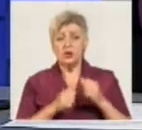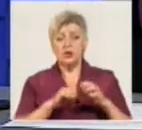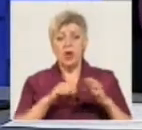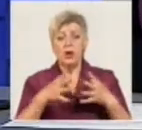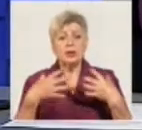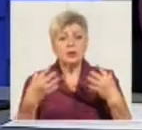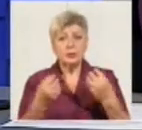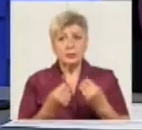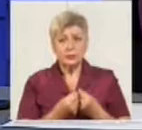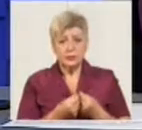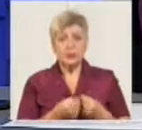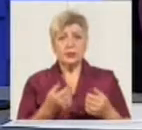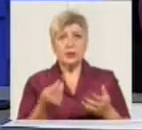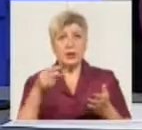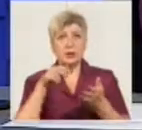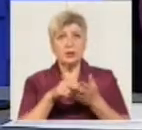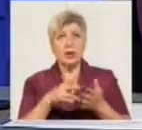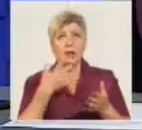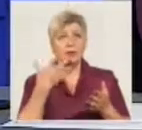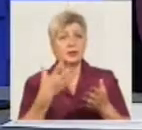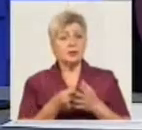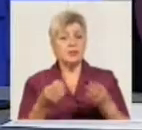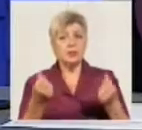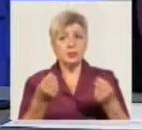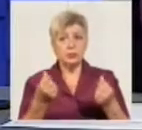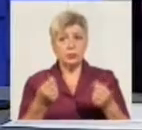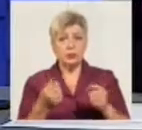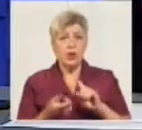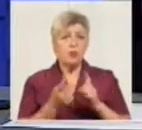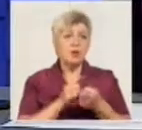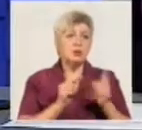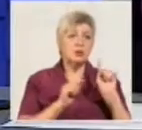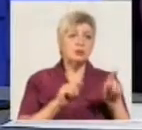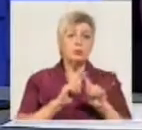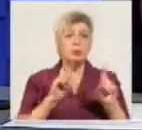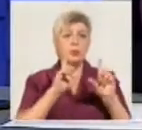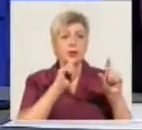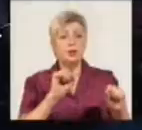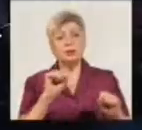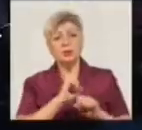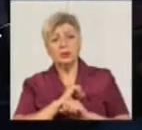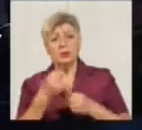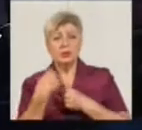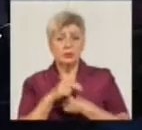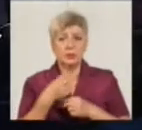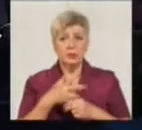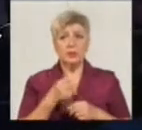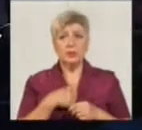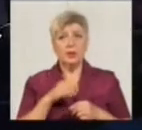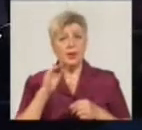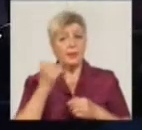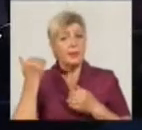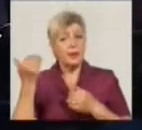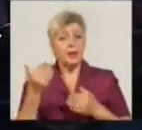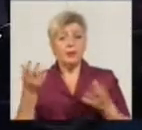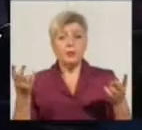щоб поїхати оздоровитись або пролікуватись, вони витрачають кошти на встановлення меморіальних дошок. І повірте, вона їм потрібна не для